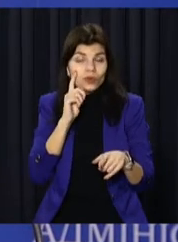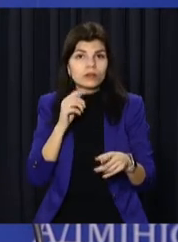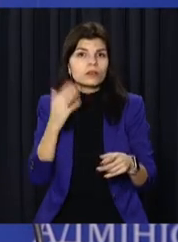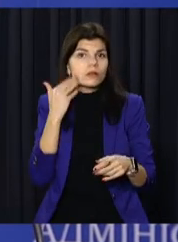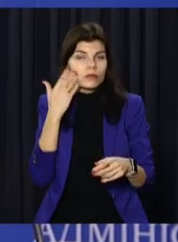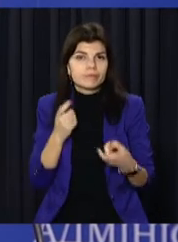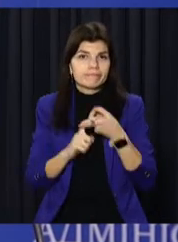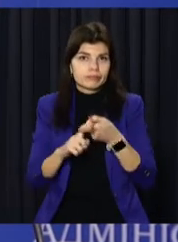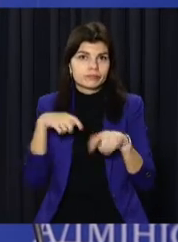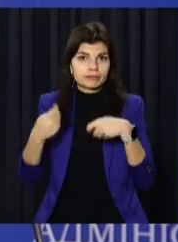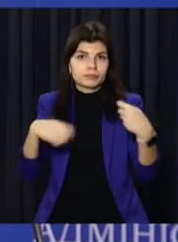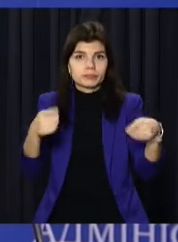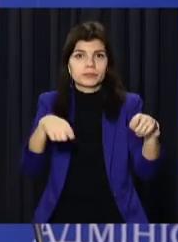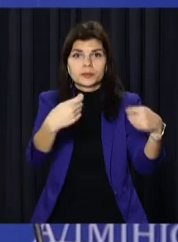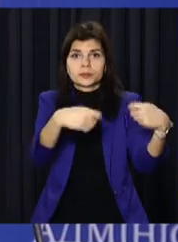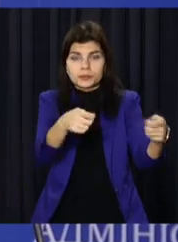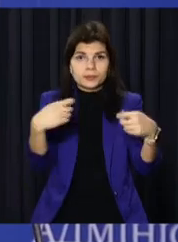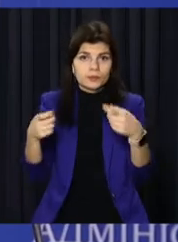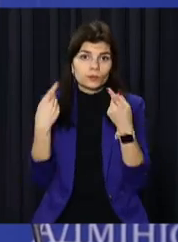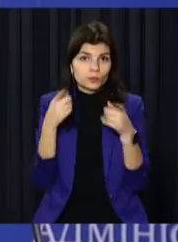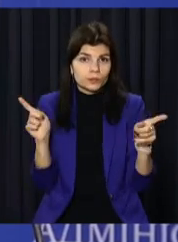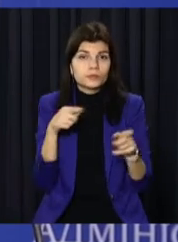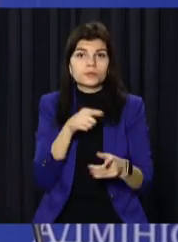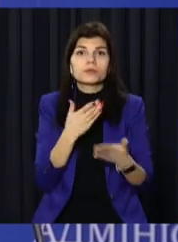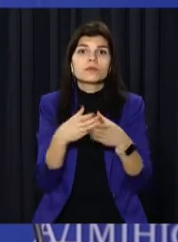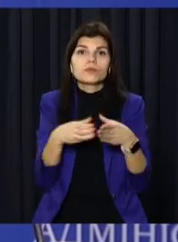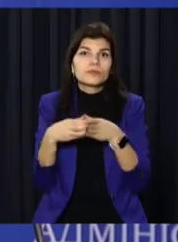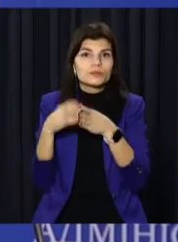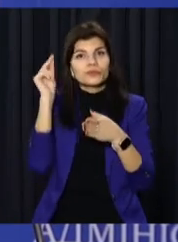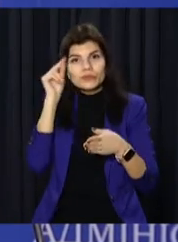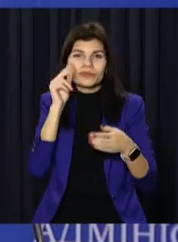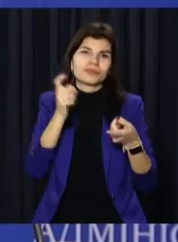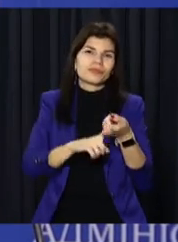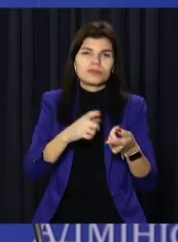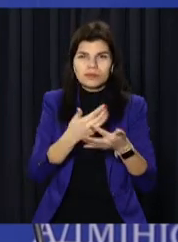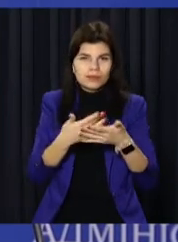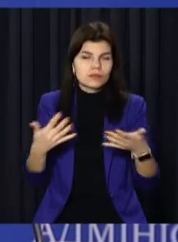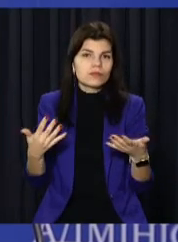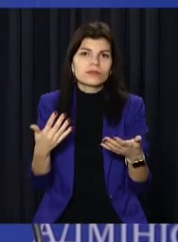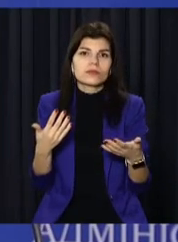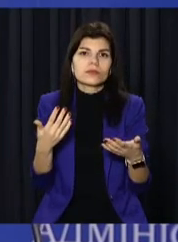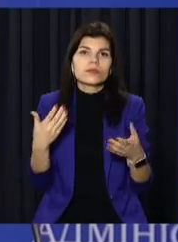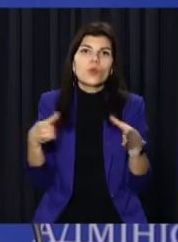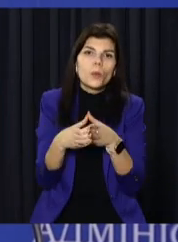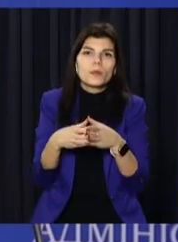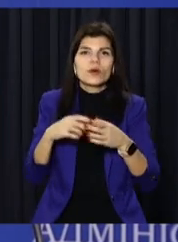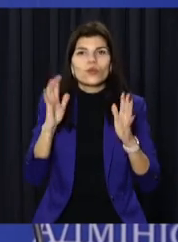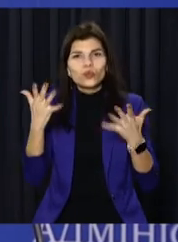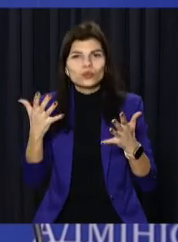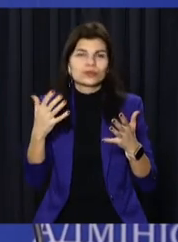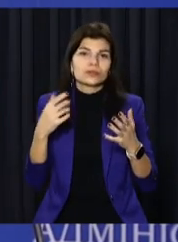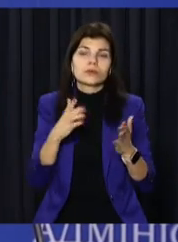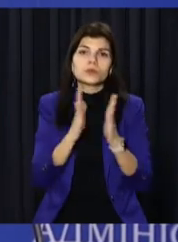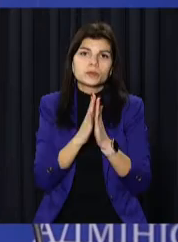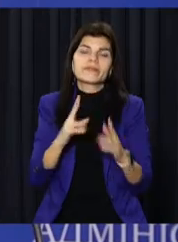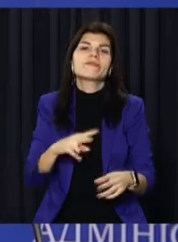розповсюджувачами інфекції, перебуваючи і в колективах, і десь в компаніях.